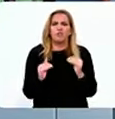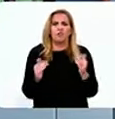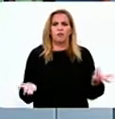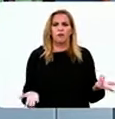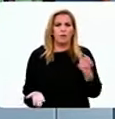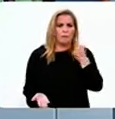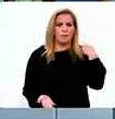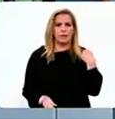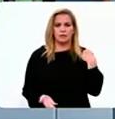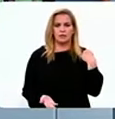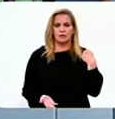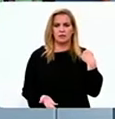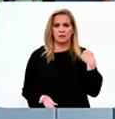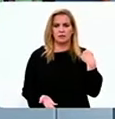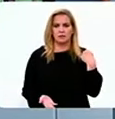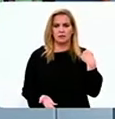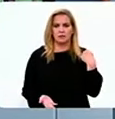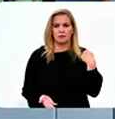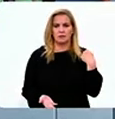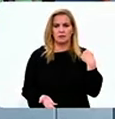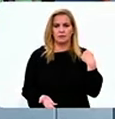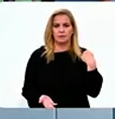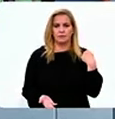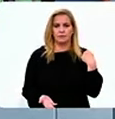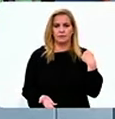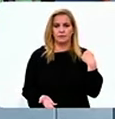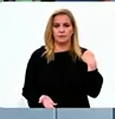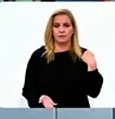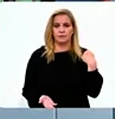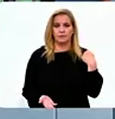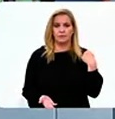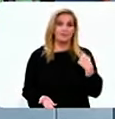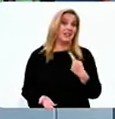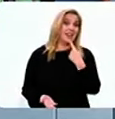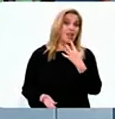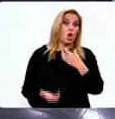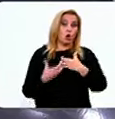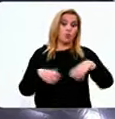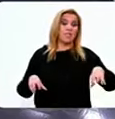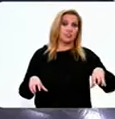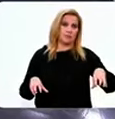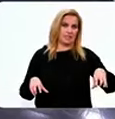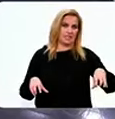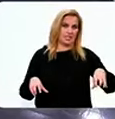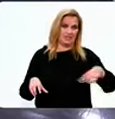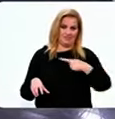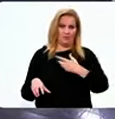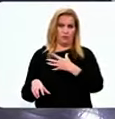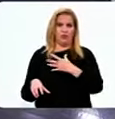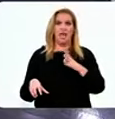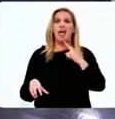εθνικές εκλογές. Η διπλή διάσπαση υπήρχε. Διπλή διάσπαση και έφερε ένα ακροατήριο πολύ μεγάλο. Η διπλή διάσπαση είναι